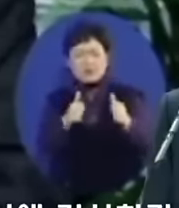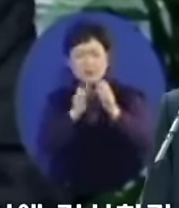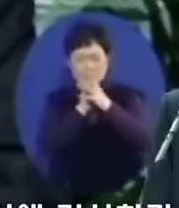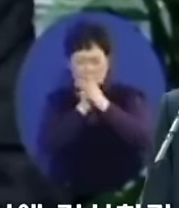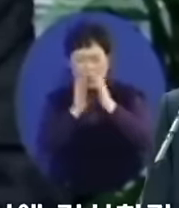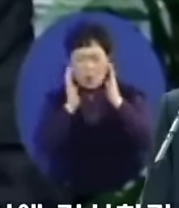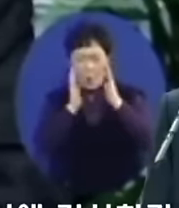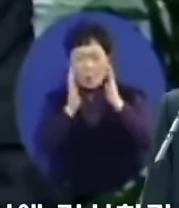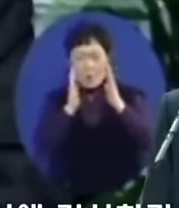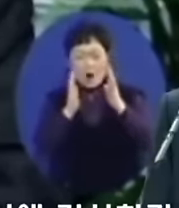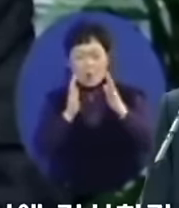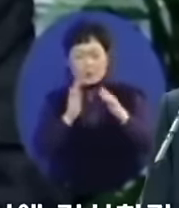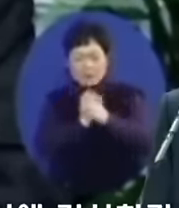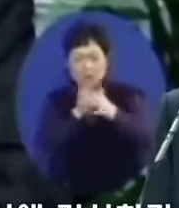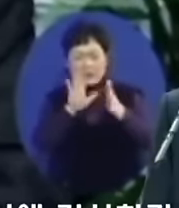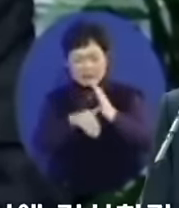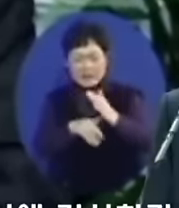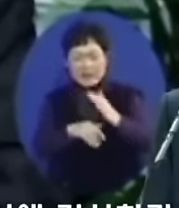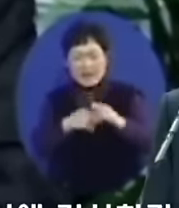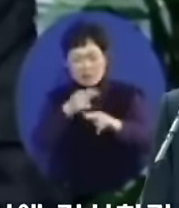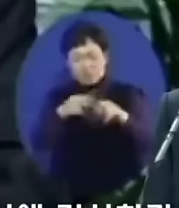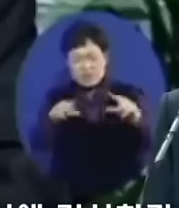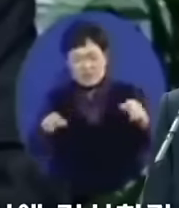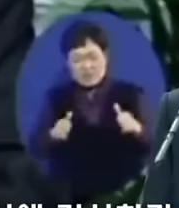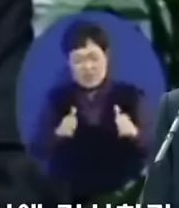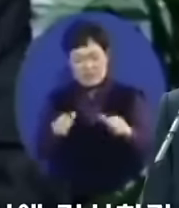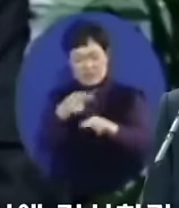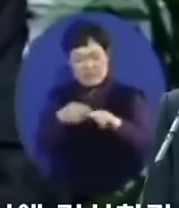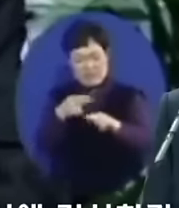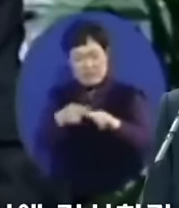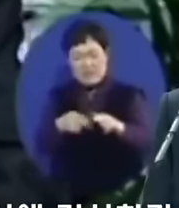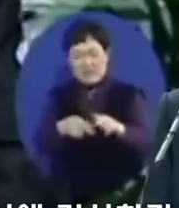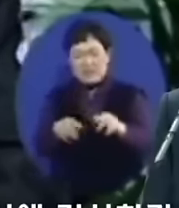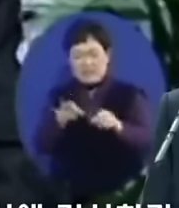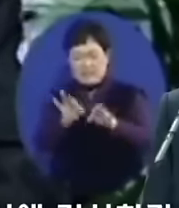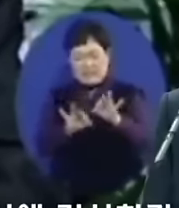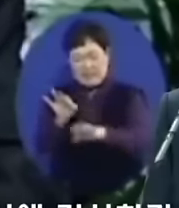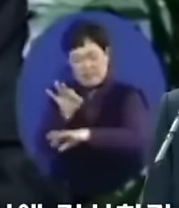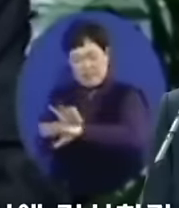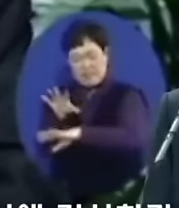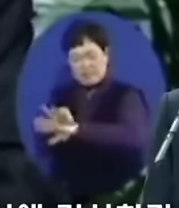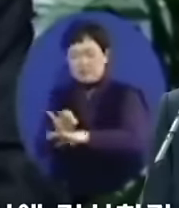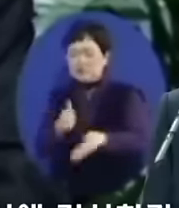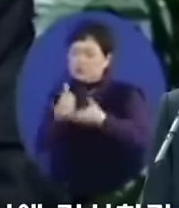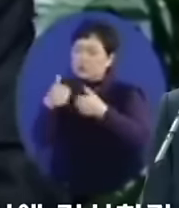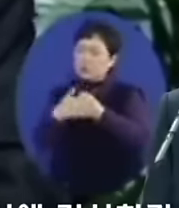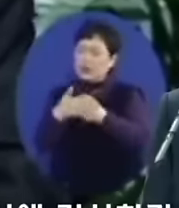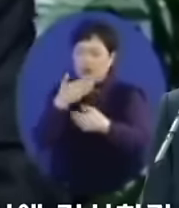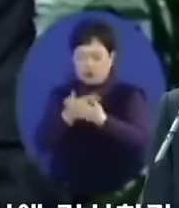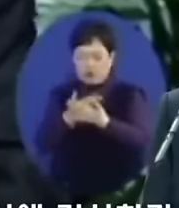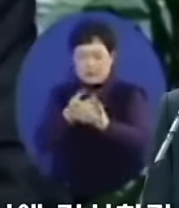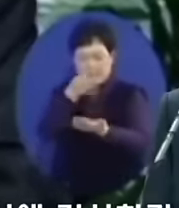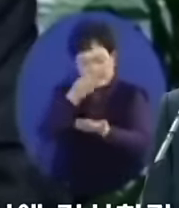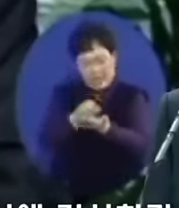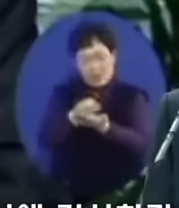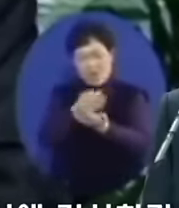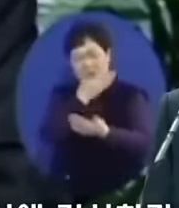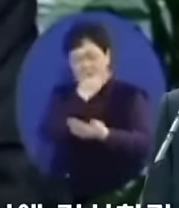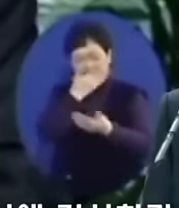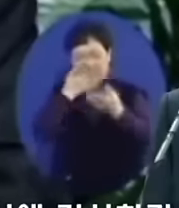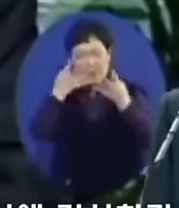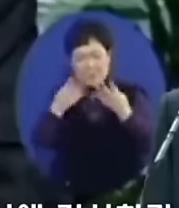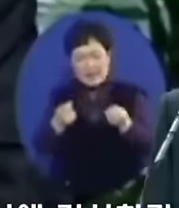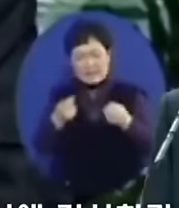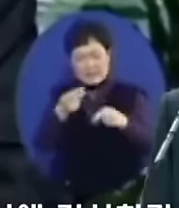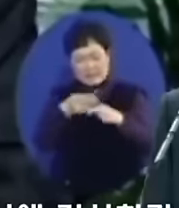위해 부엌에서 열심히 요리를 만들었습니다. 장을 보면서 주님 도와주시옵소서, 가장 싸고 영양 많은